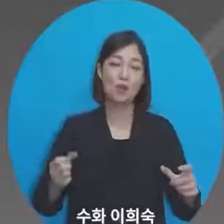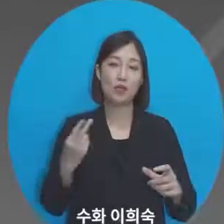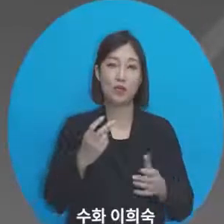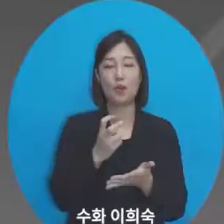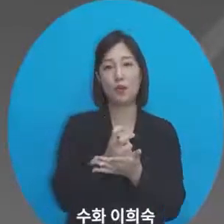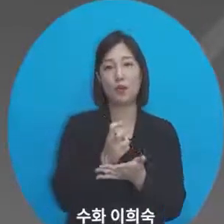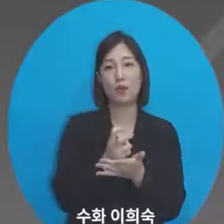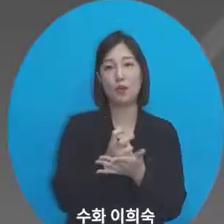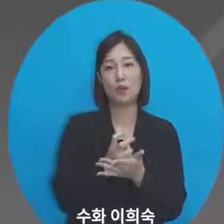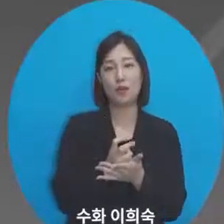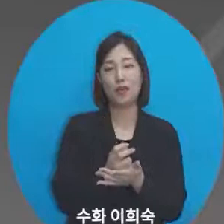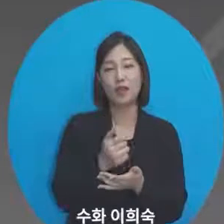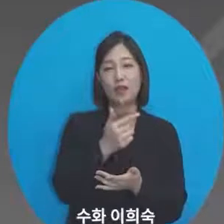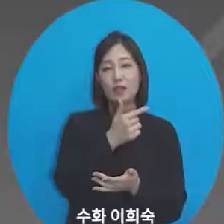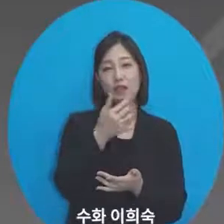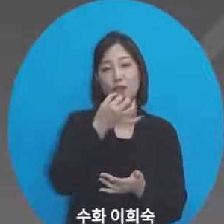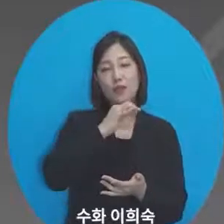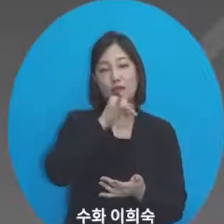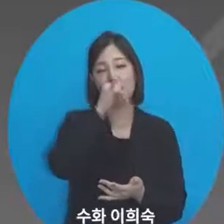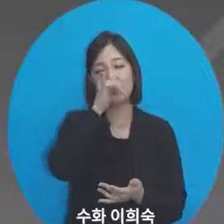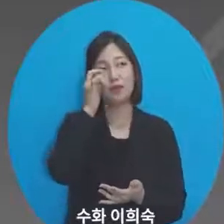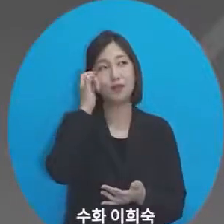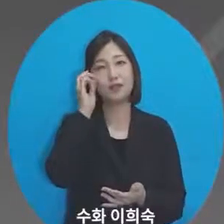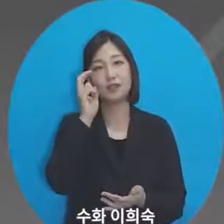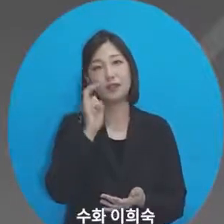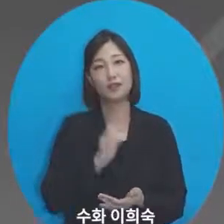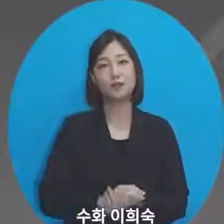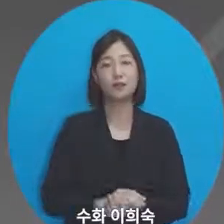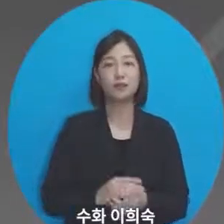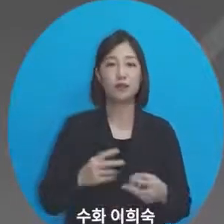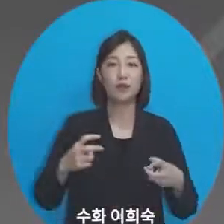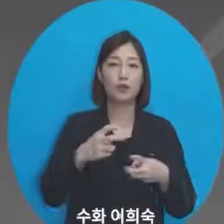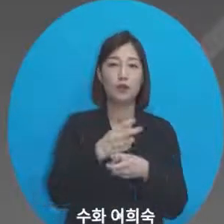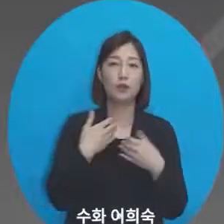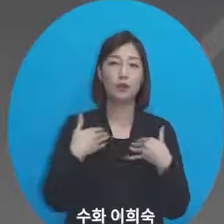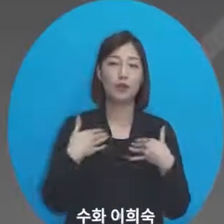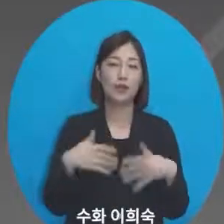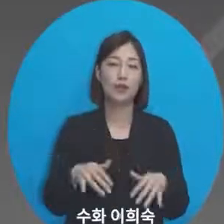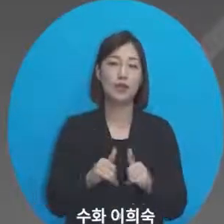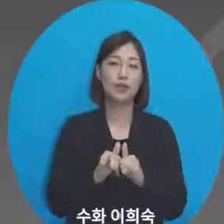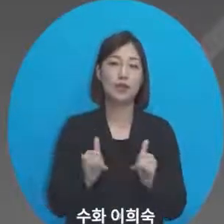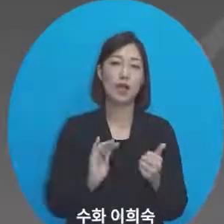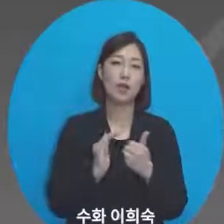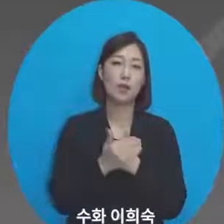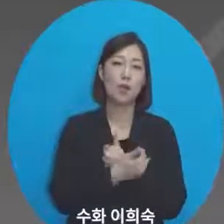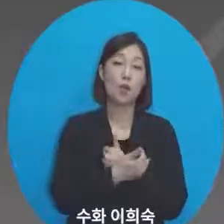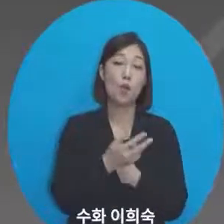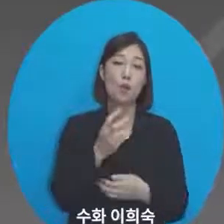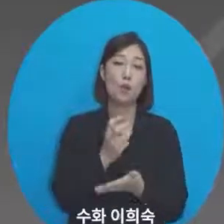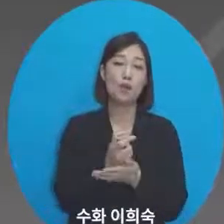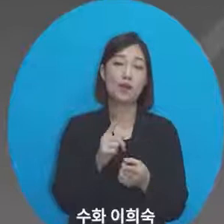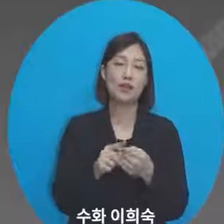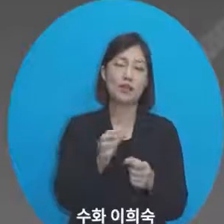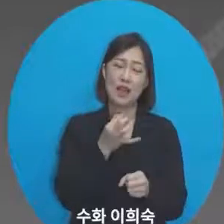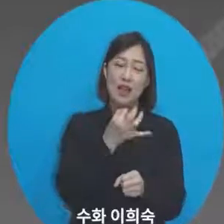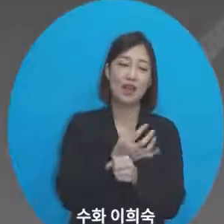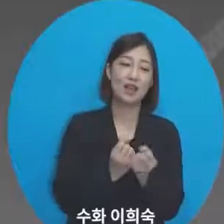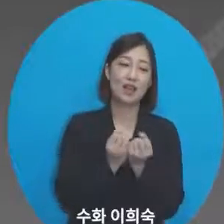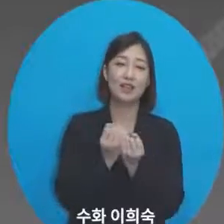있습니다. 교통약자 보호구역 현황에 대해서 간략하게 살펴봤는데요. 여러